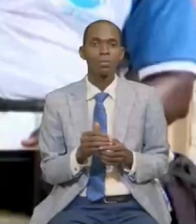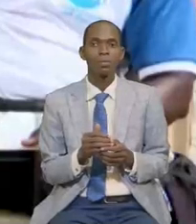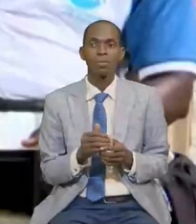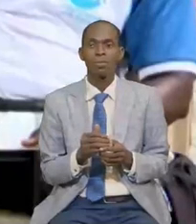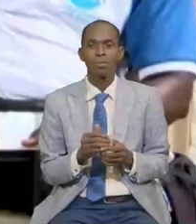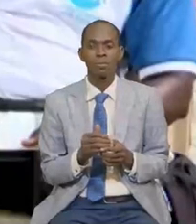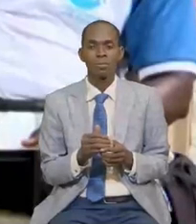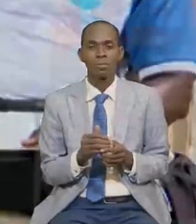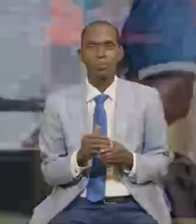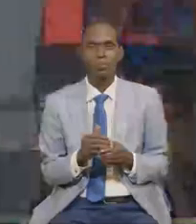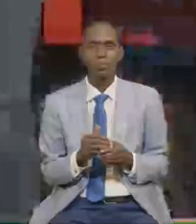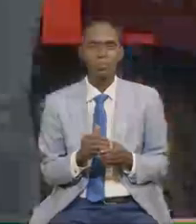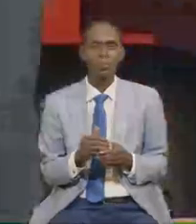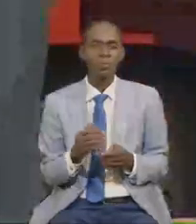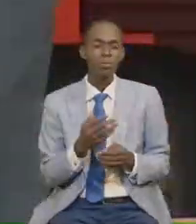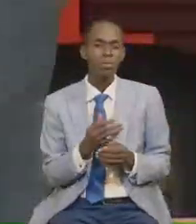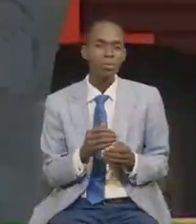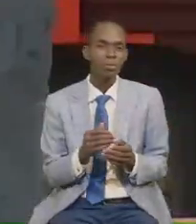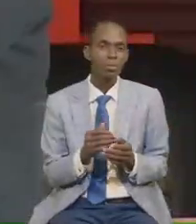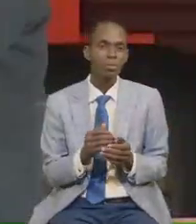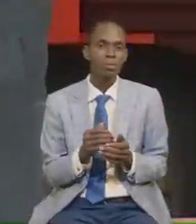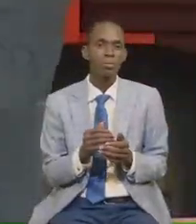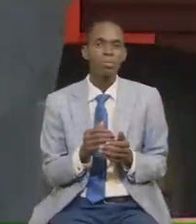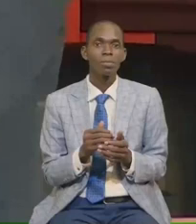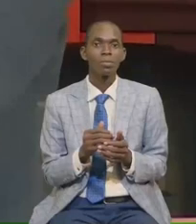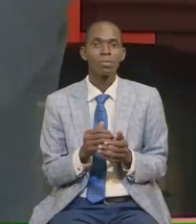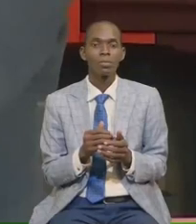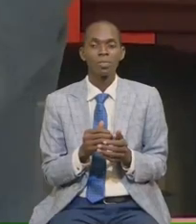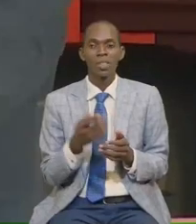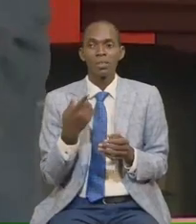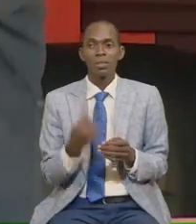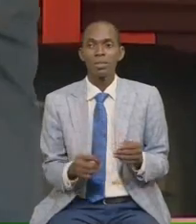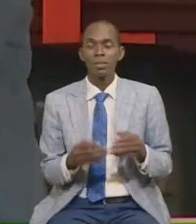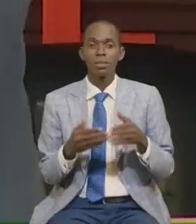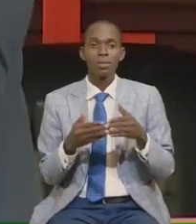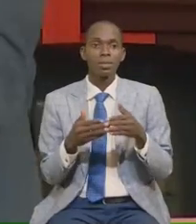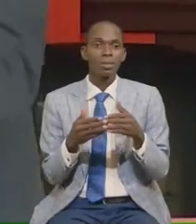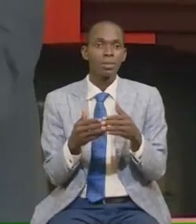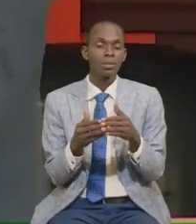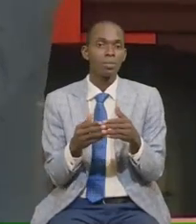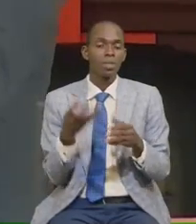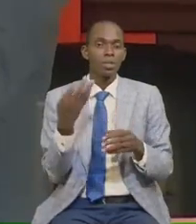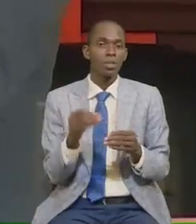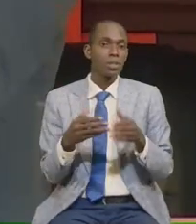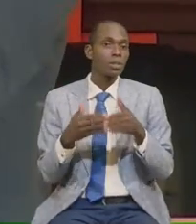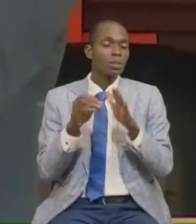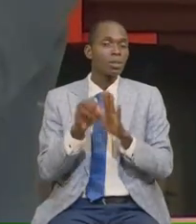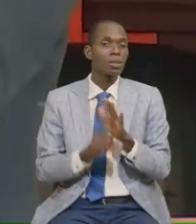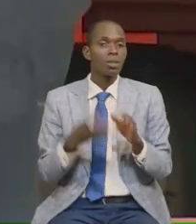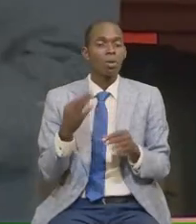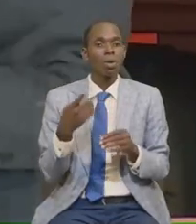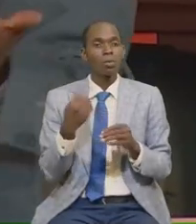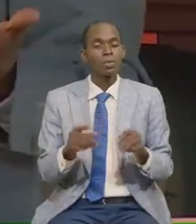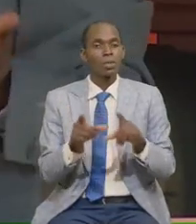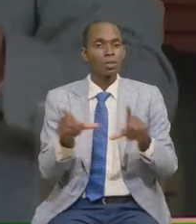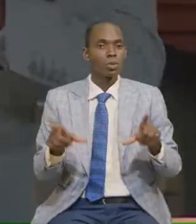le leadership du pays ou le leadership de l'État, le leadership du gouvernement